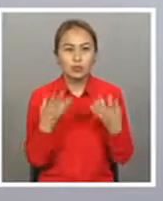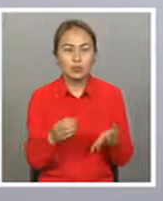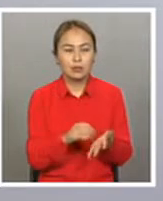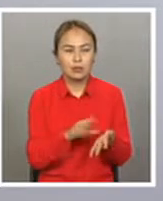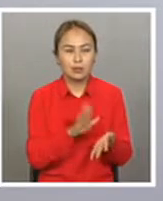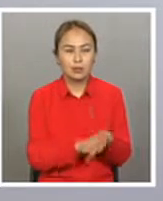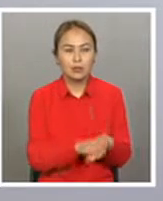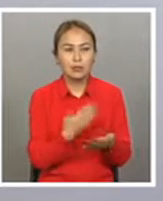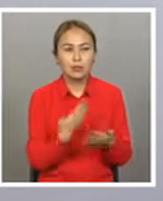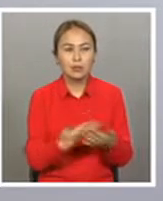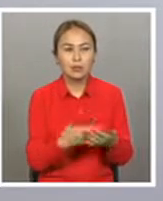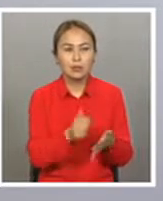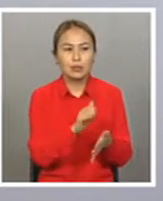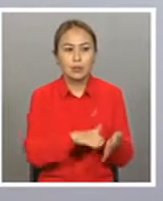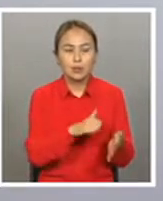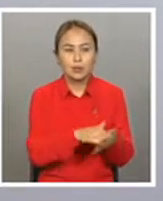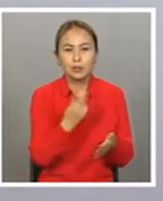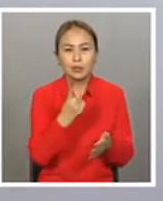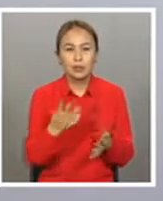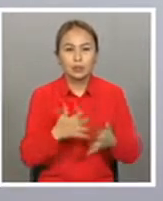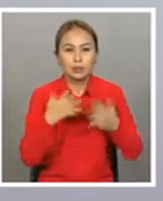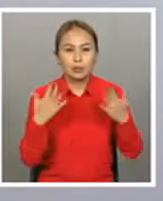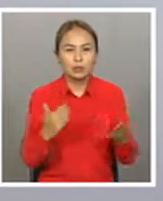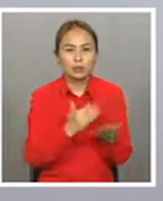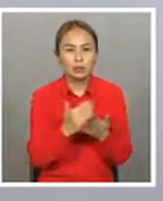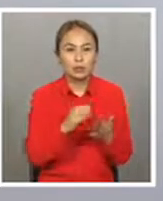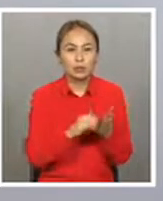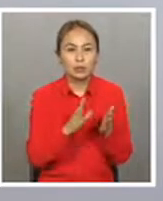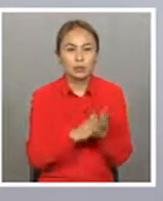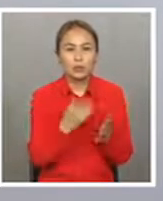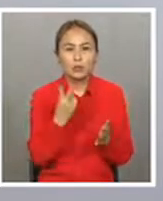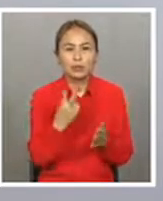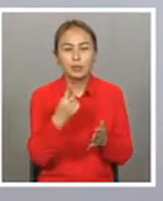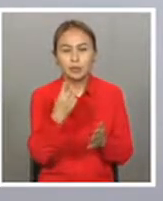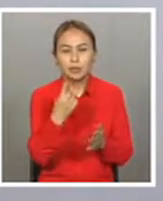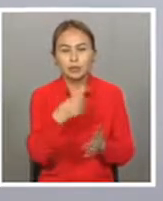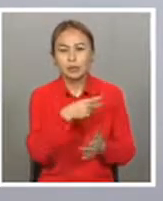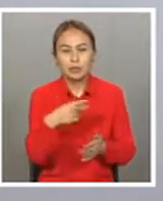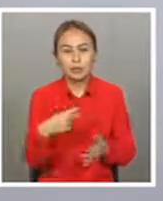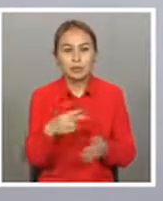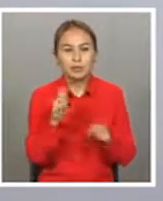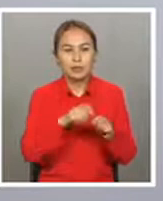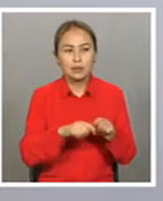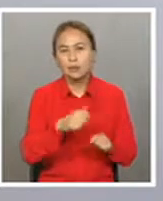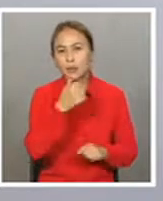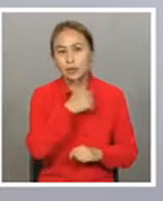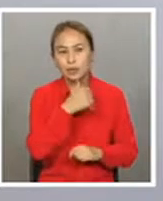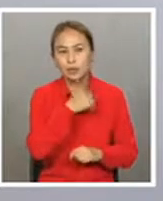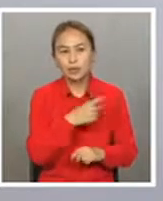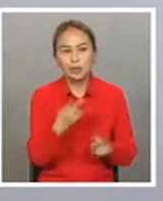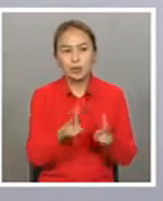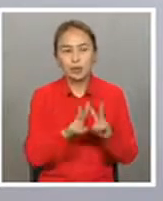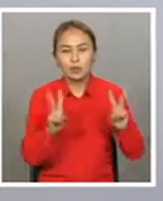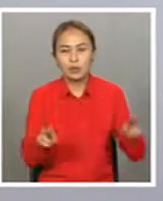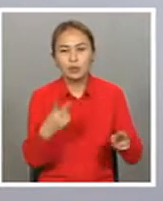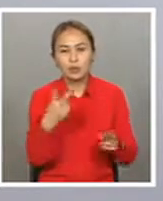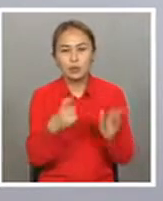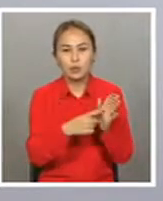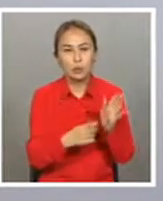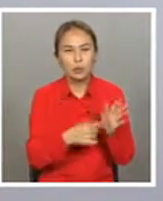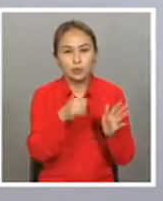Себебі, екеуінің ең үлкен ортақ бөлгіші бірге тең. Тексеріп көрейікші, екеуі де 2-ге